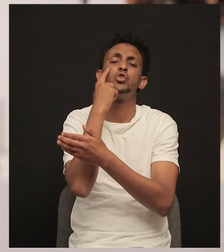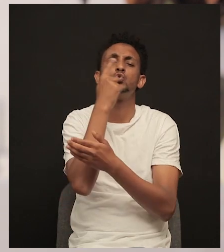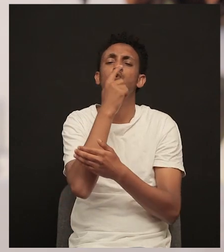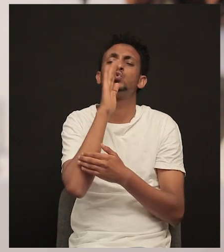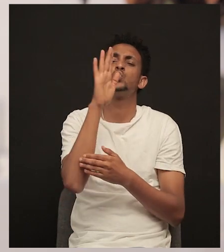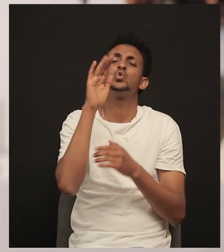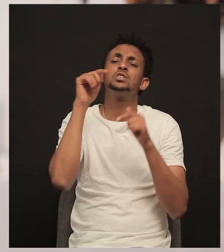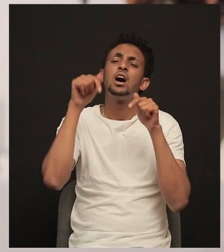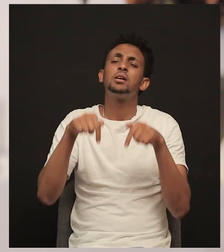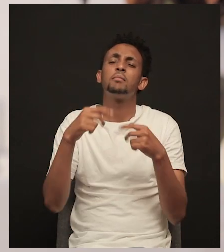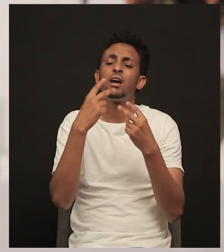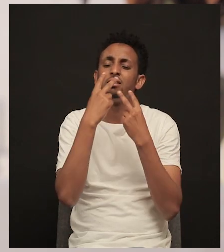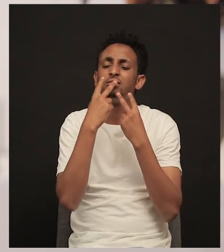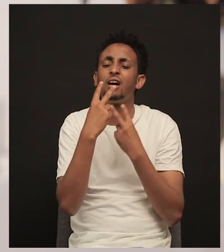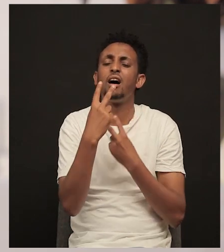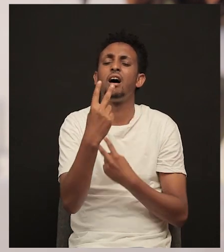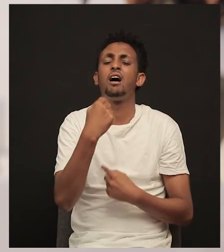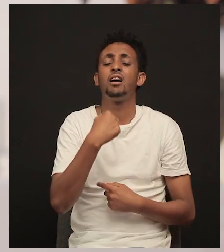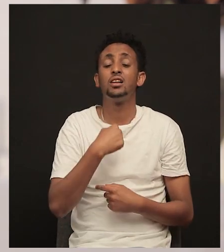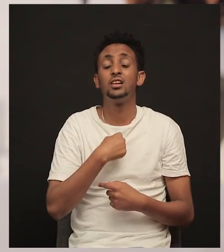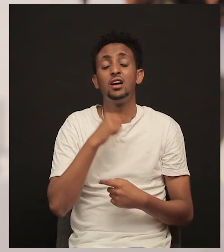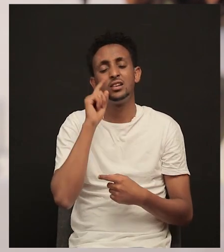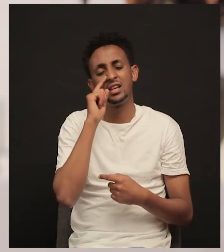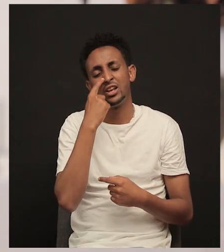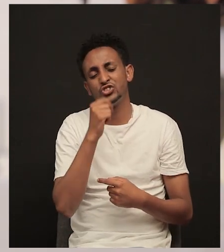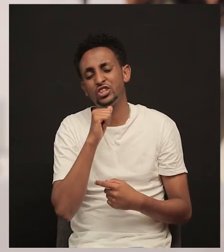የምረታይኑ ዛሬም ያይኛል